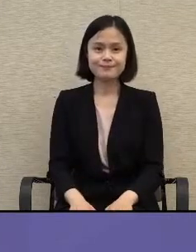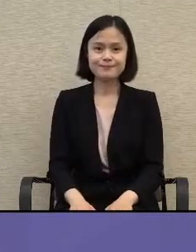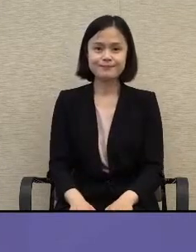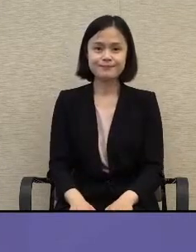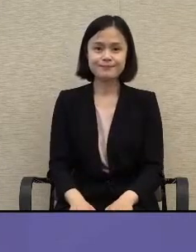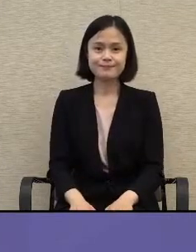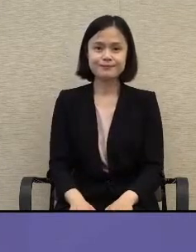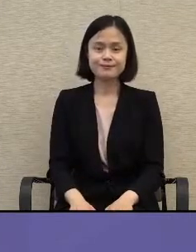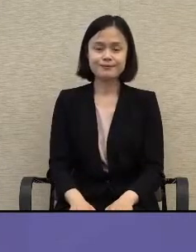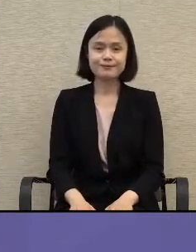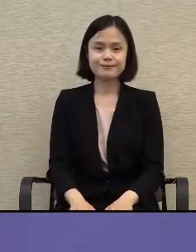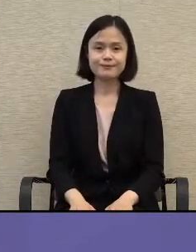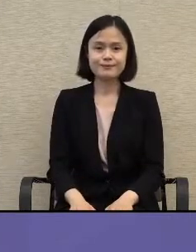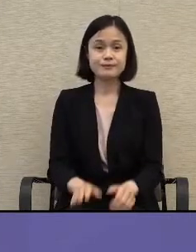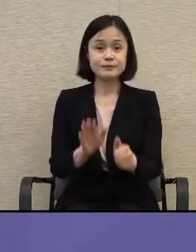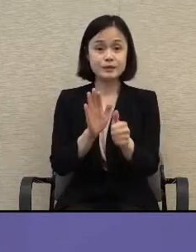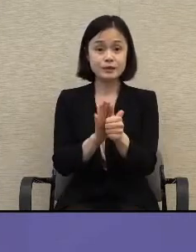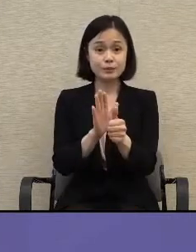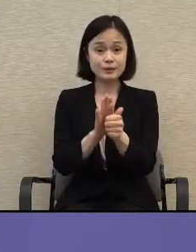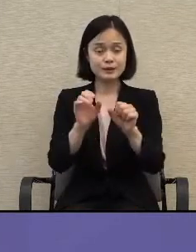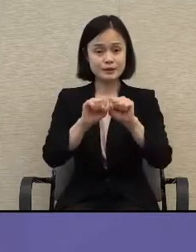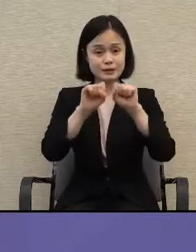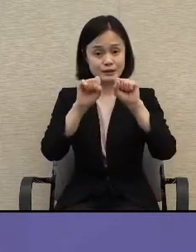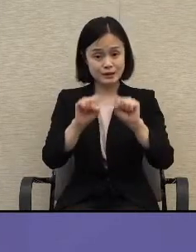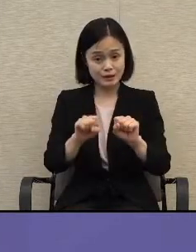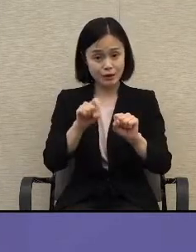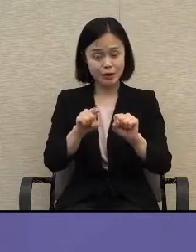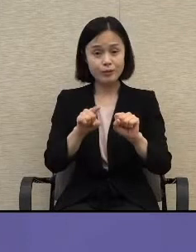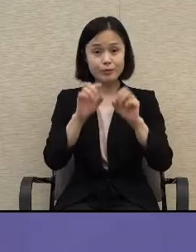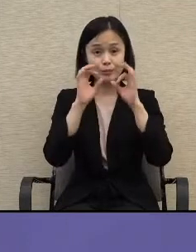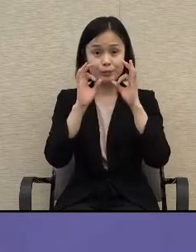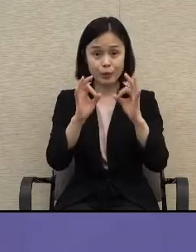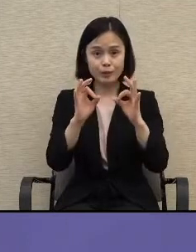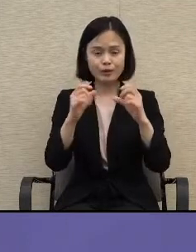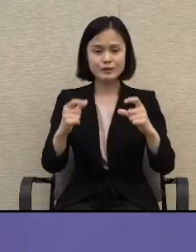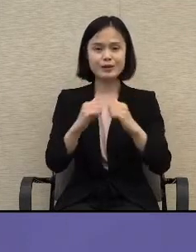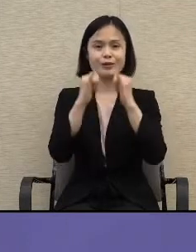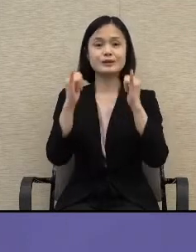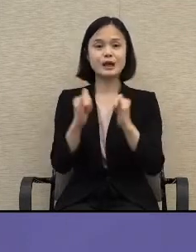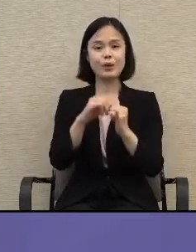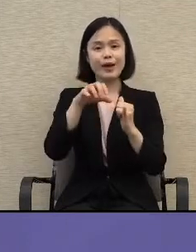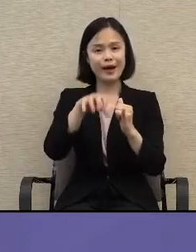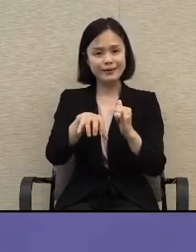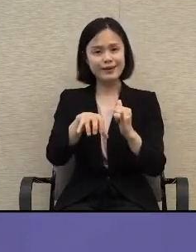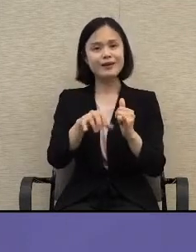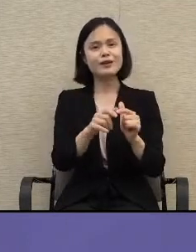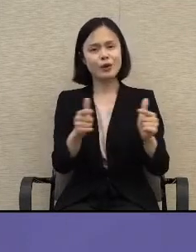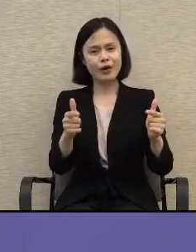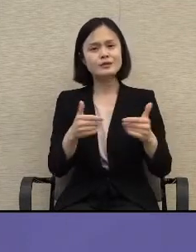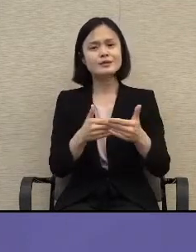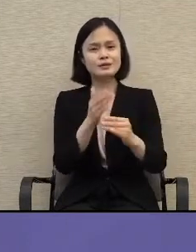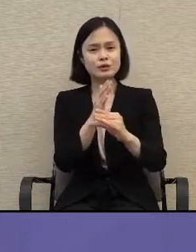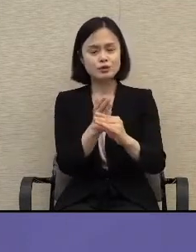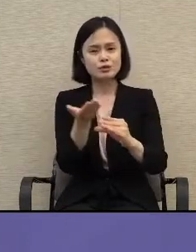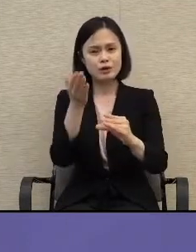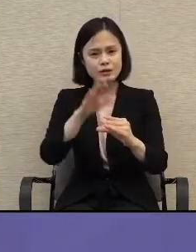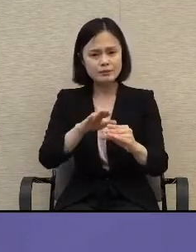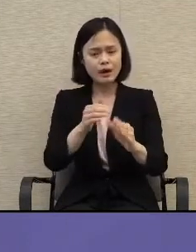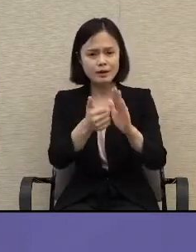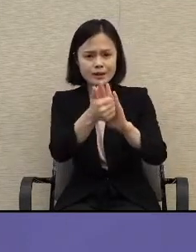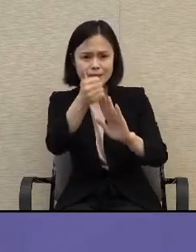시도들이 지역사회를 기반으로 진행 중입니다. 하지만 이제 동시에 우려도 존재하고 있다는 것을 말씀드릴